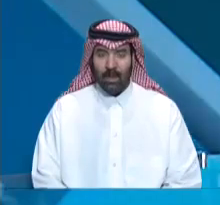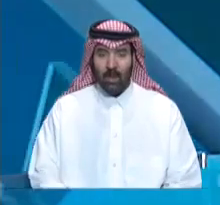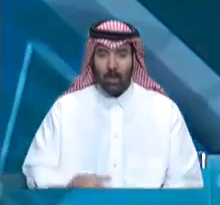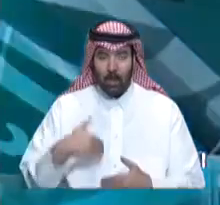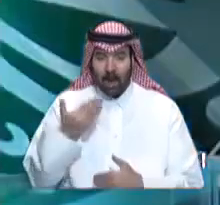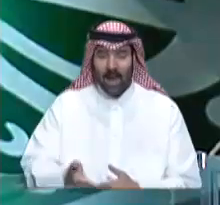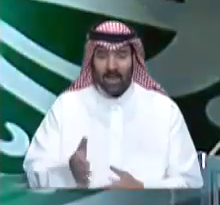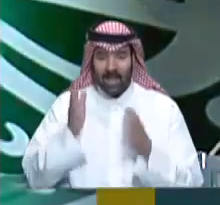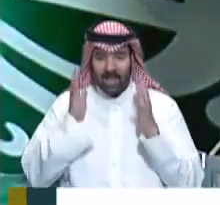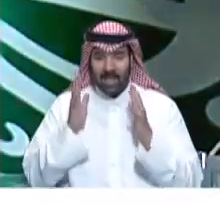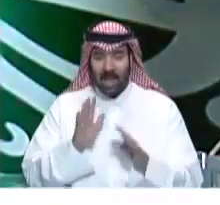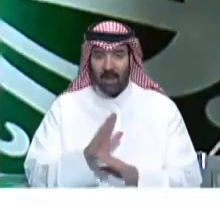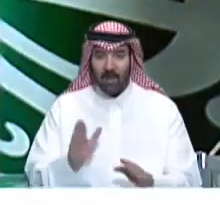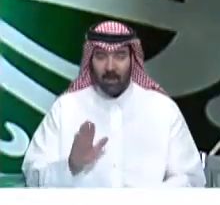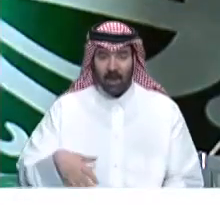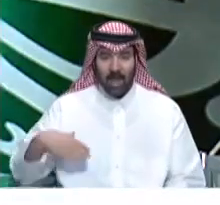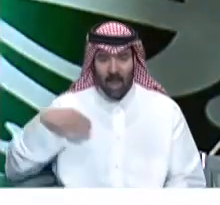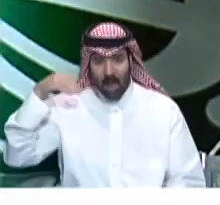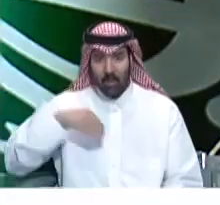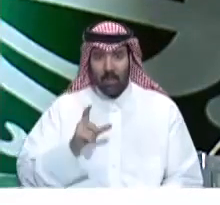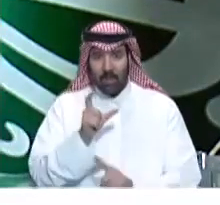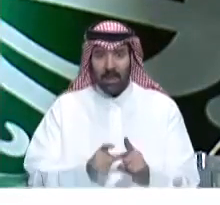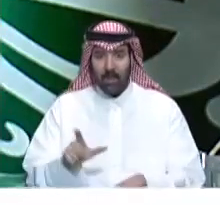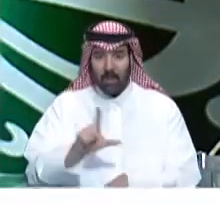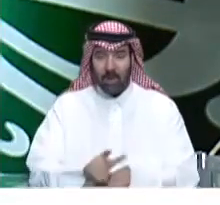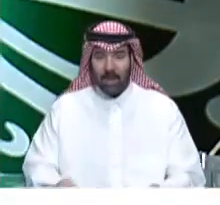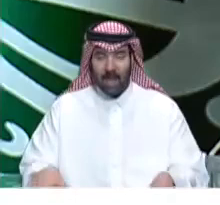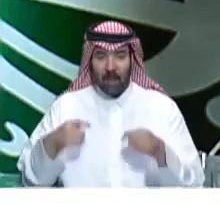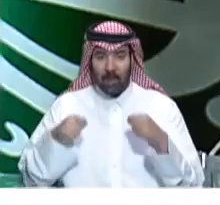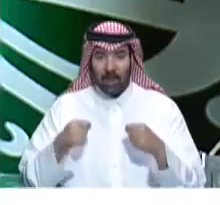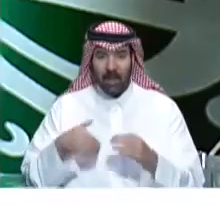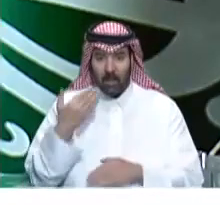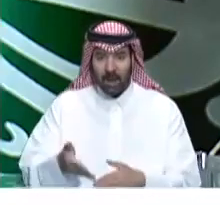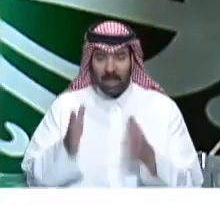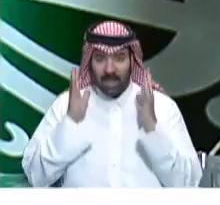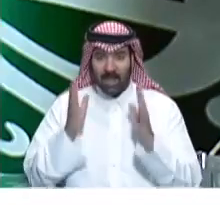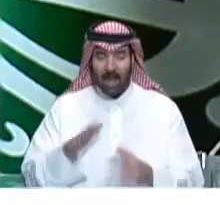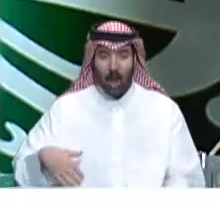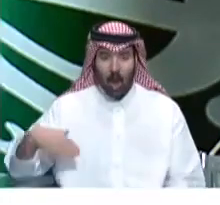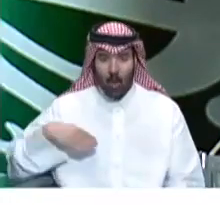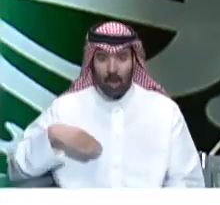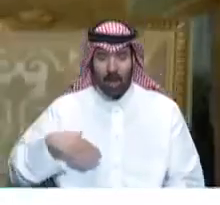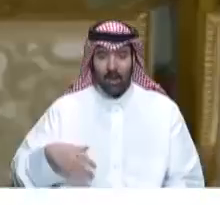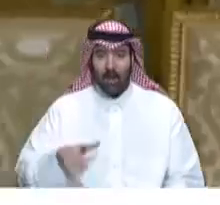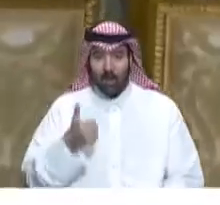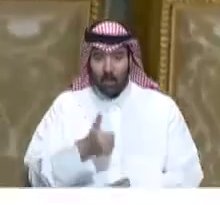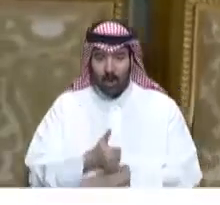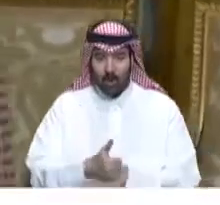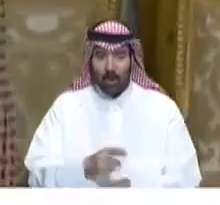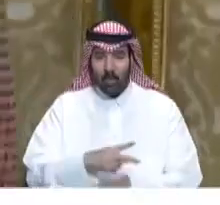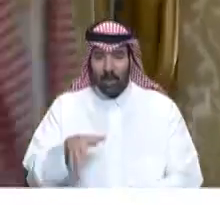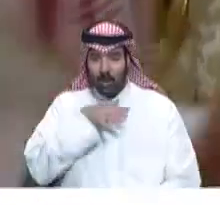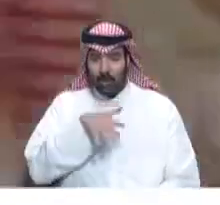وعقب الصلاة استقبل صاحب السمو الملكي الأمير محمد بن سلمان بن عبد العزيز أصحاب السمو والأمراء وأصحاب